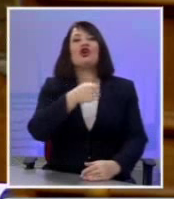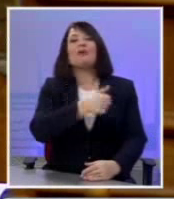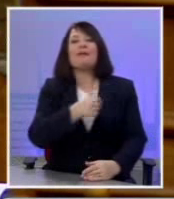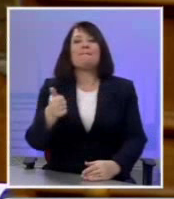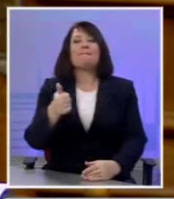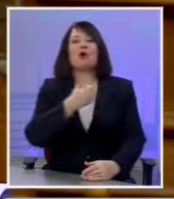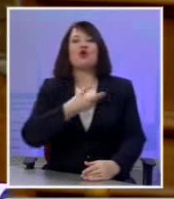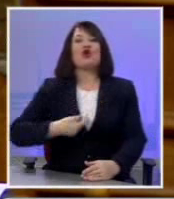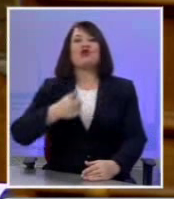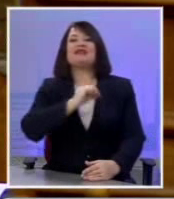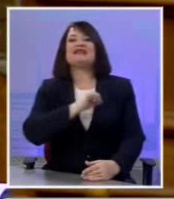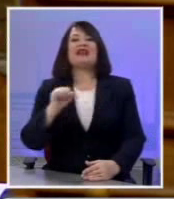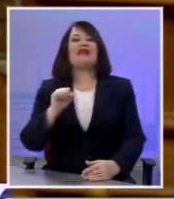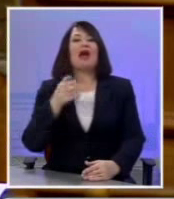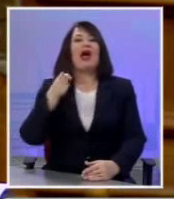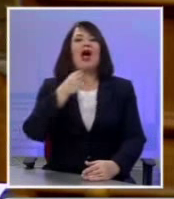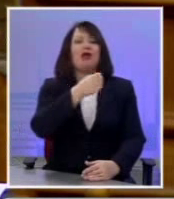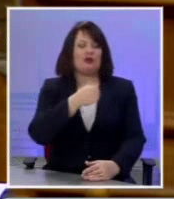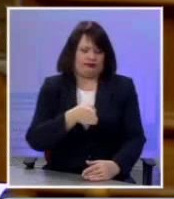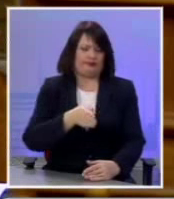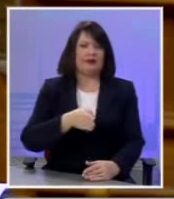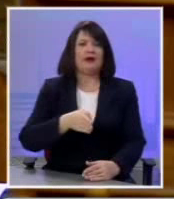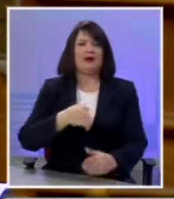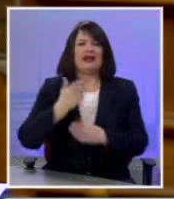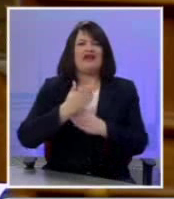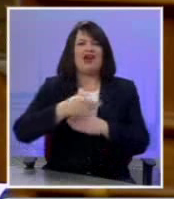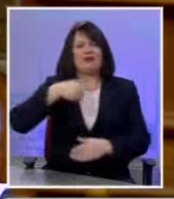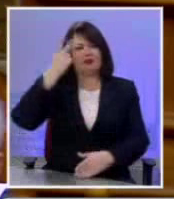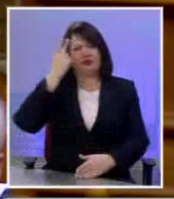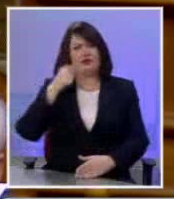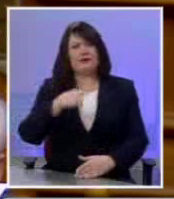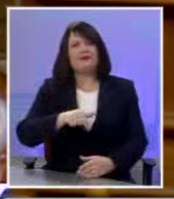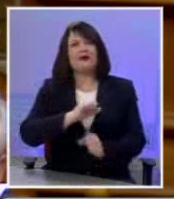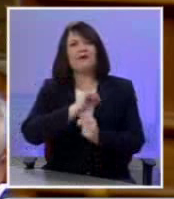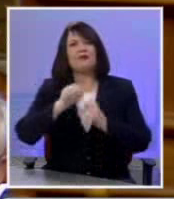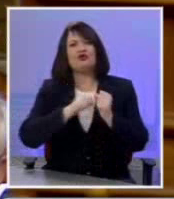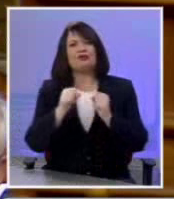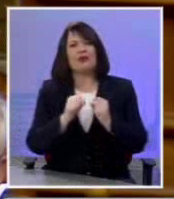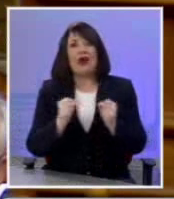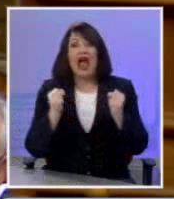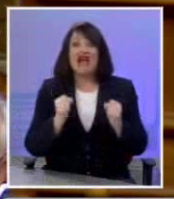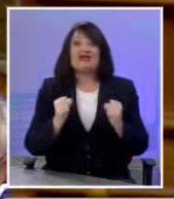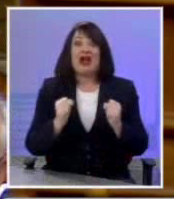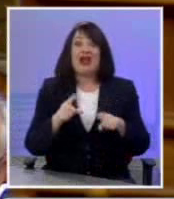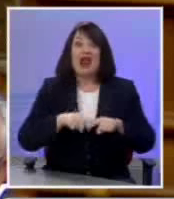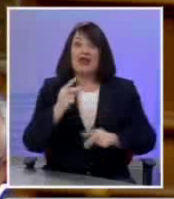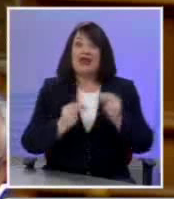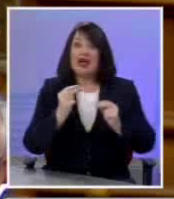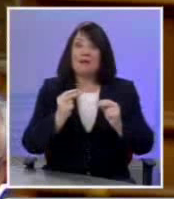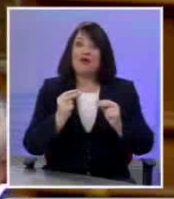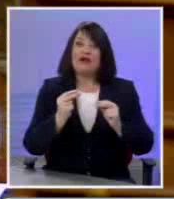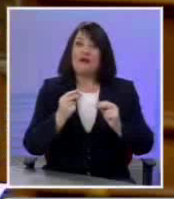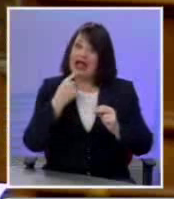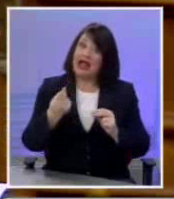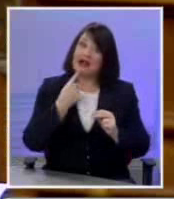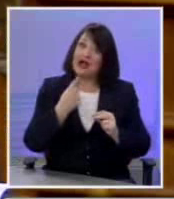Σερβία ταυτοποιήθηκε, πουθενά άλλο δεν ταυτοποιήθηκε. Και εδώ προσπαθούν να δημιουργήσουν ζήτημα ασφαλείας για την Ελλάδα, που κάνει καλά τη δουλειά